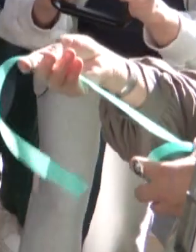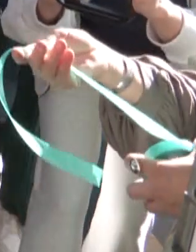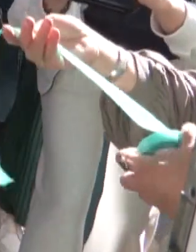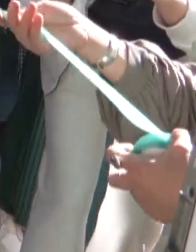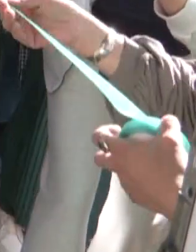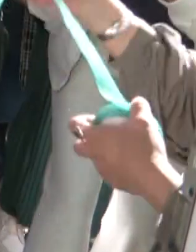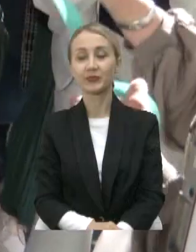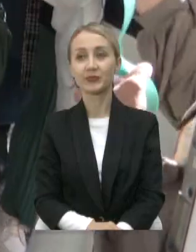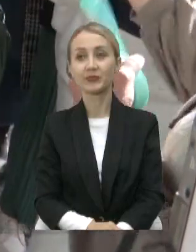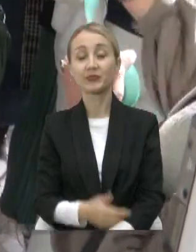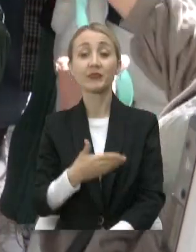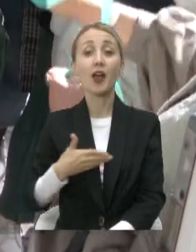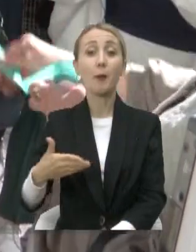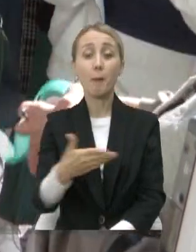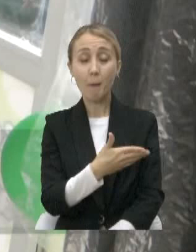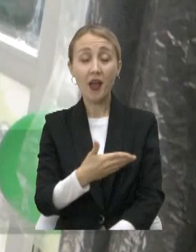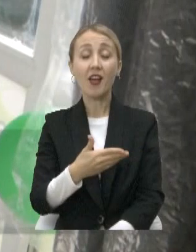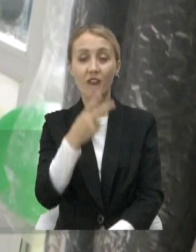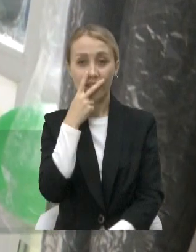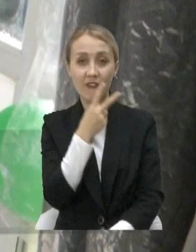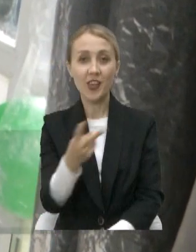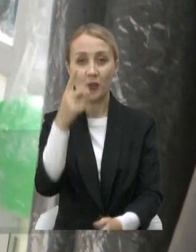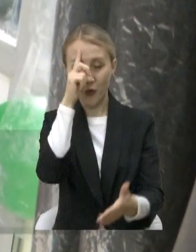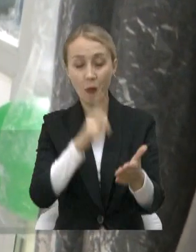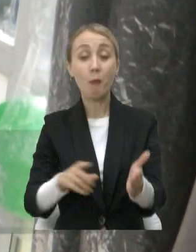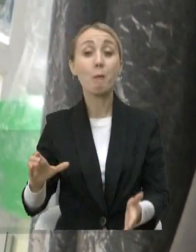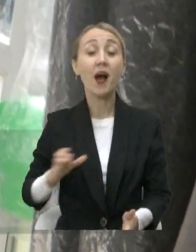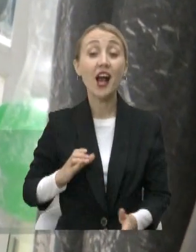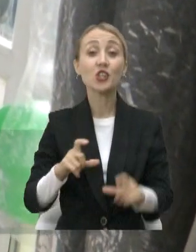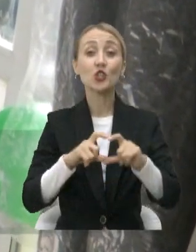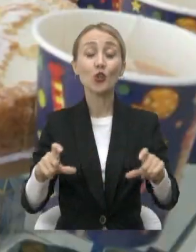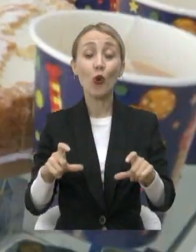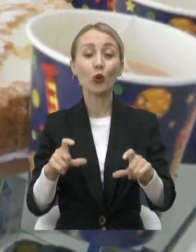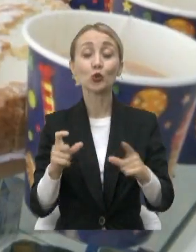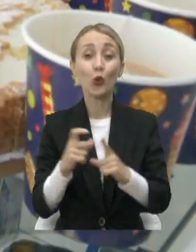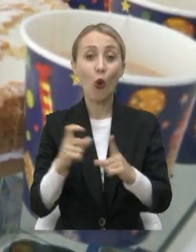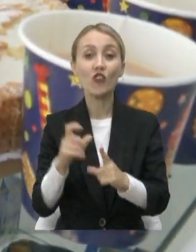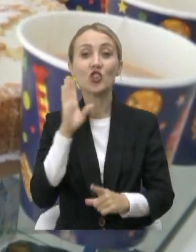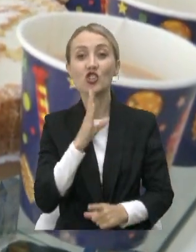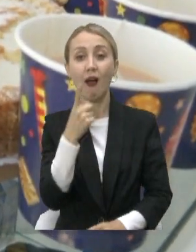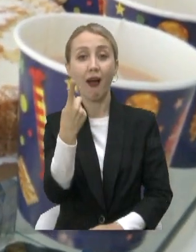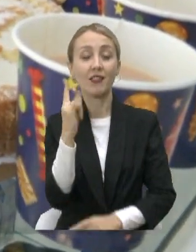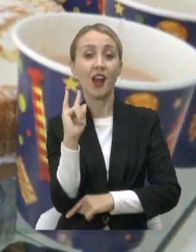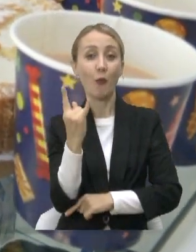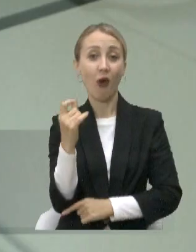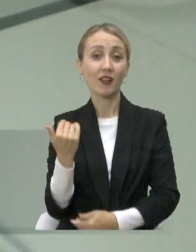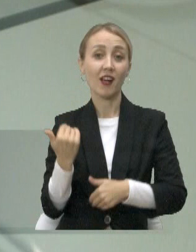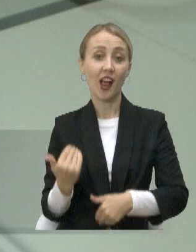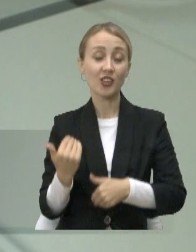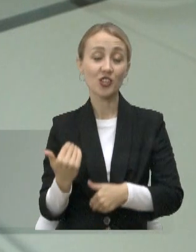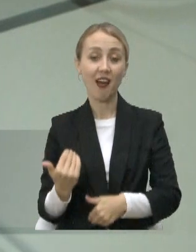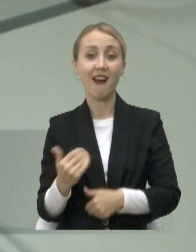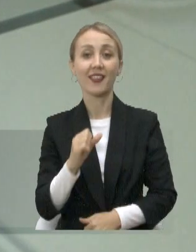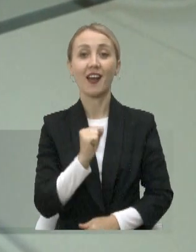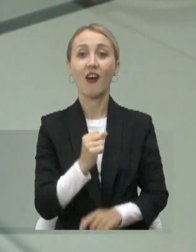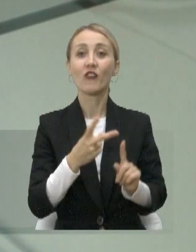Мы ещё раз убеждаемся в богатстве слов женщина одной рукой качает колыбель а другой весь мир так группа мам во